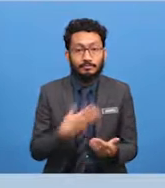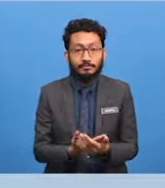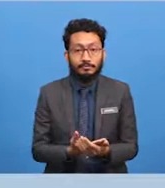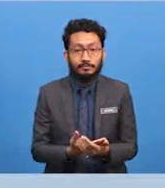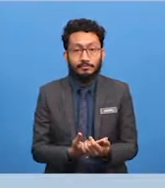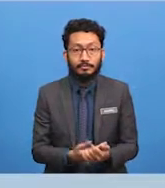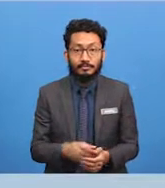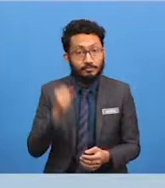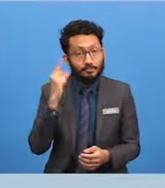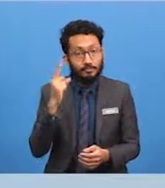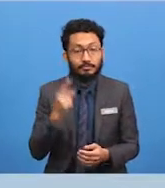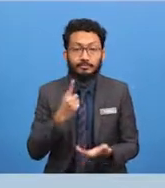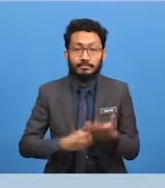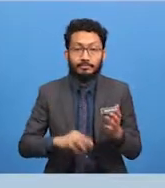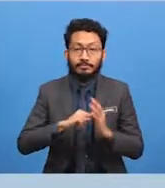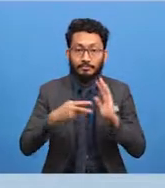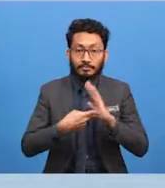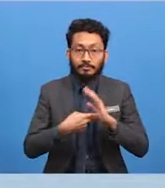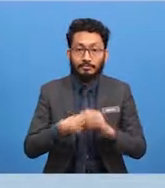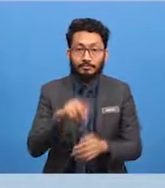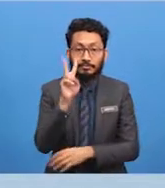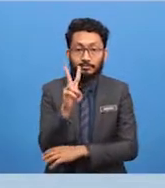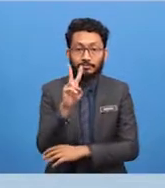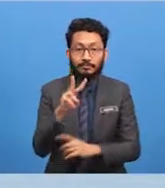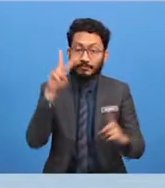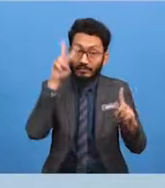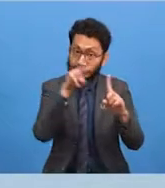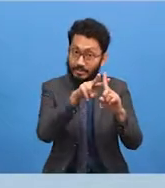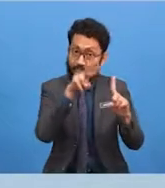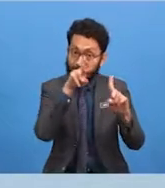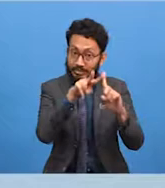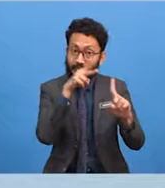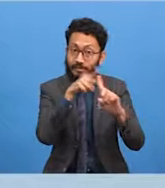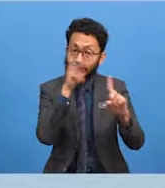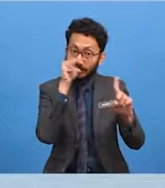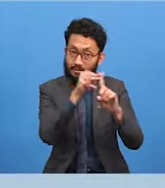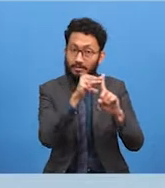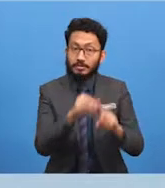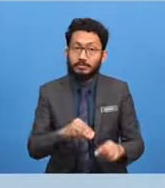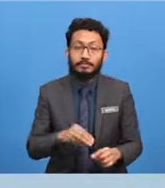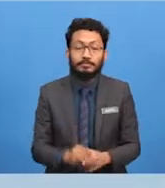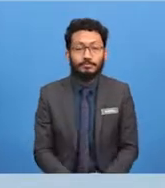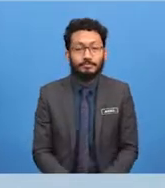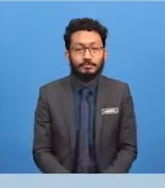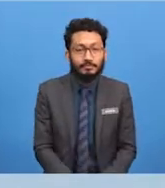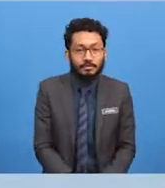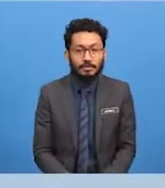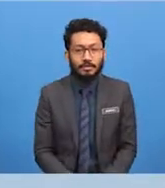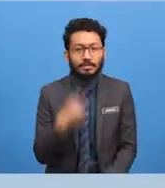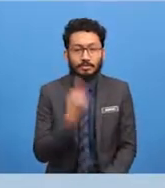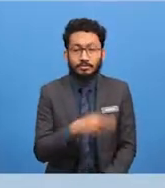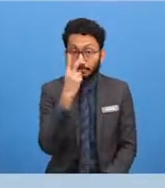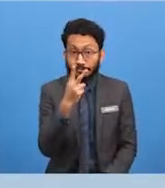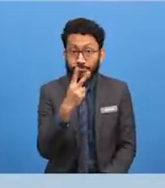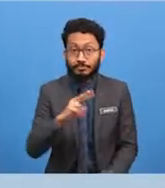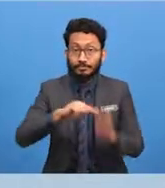maksud visi, misi dan objektif terlebih dahulu. Kita lihat dahulu